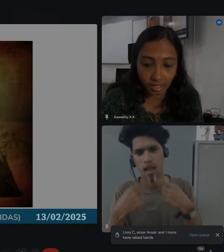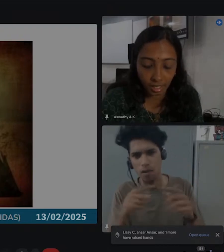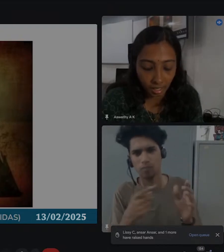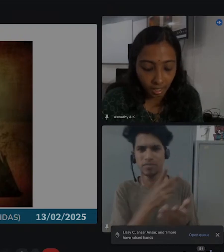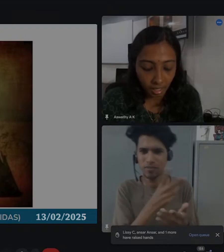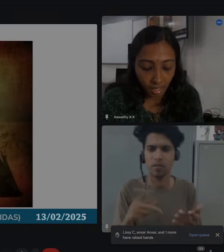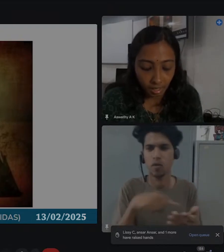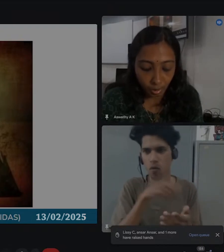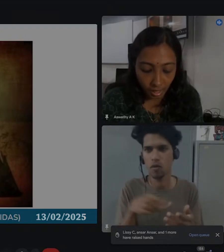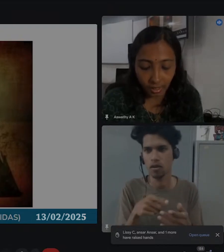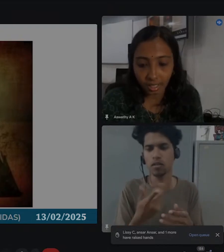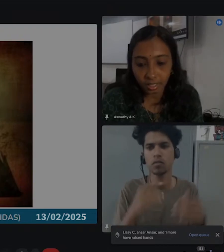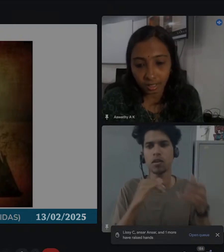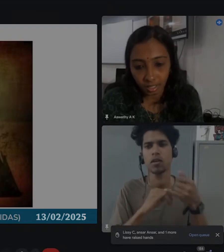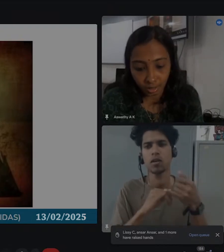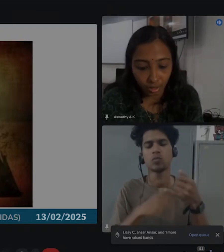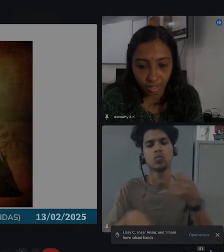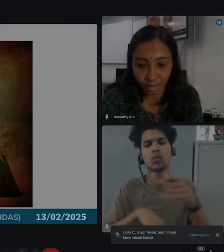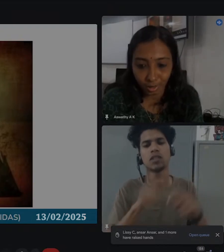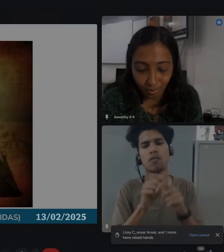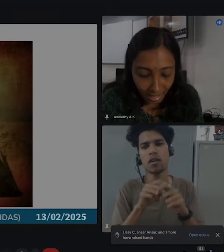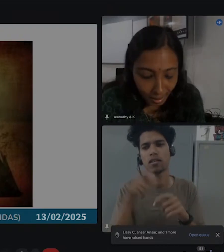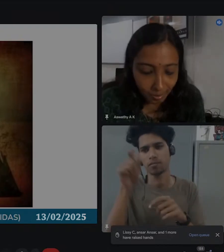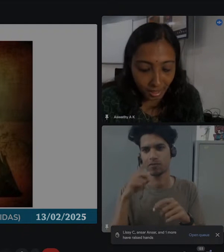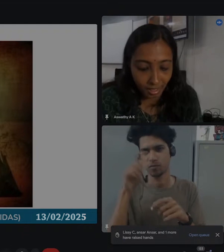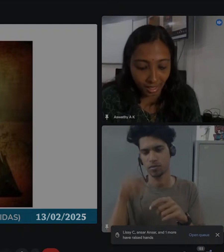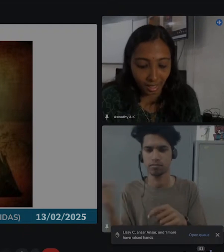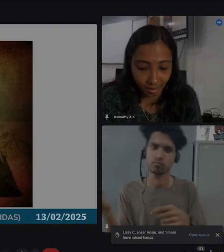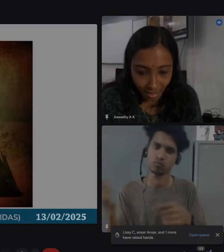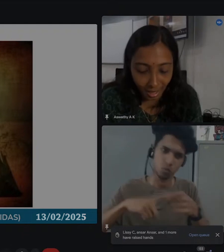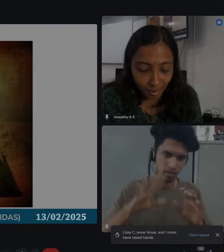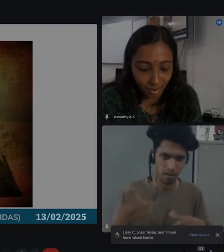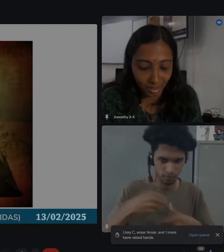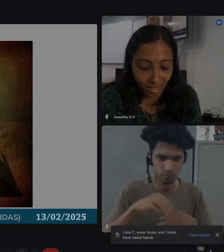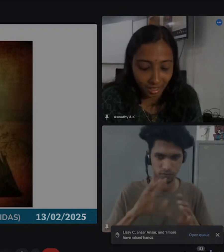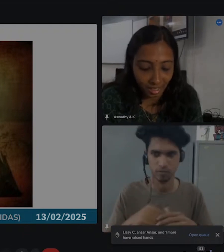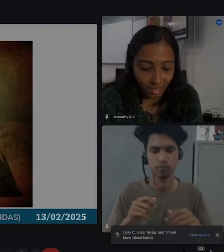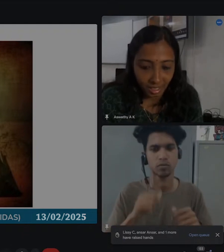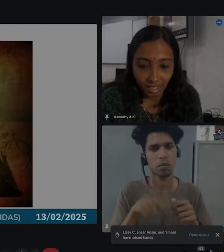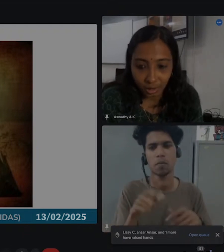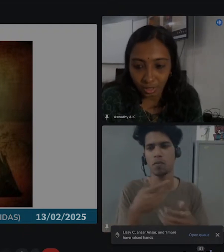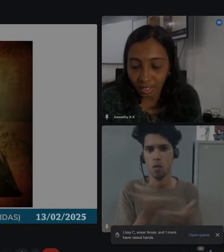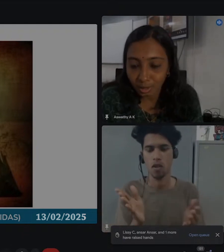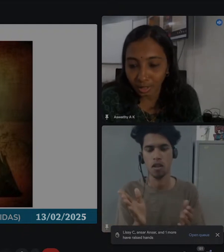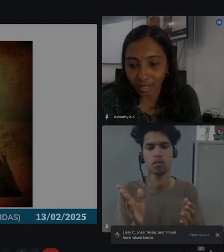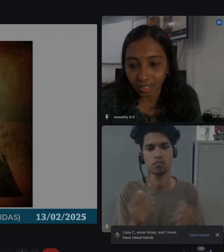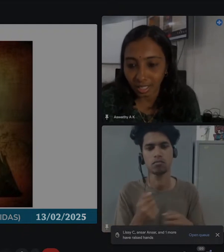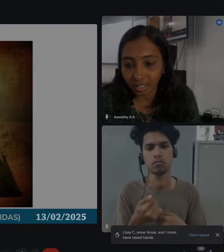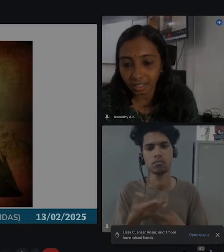മിസ് രജിത, സോഷ്യൽ വർക്കർ, ജോയിൻ ചെയ്തിട്ടുണ്ട്. വെൽക്കം എവ്രിവൺ.